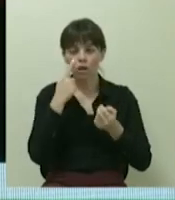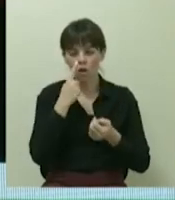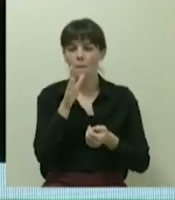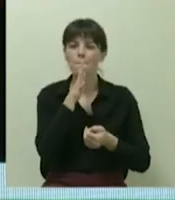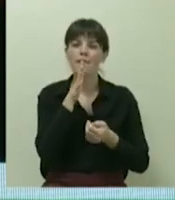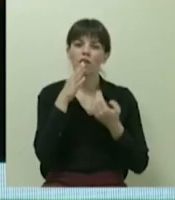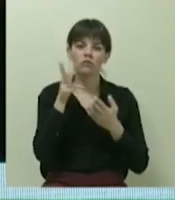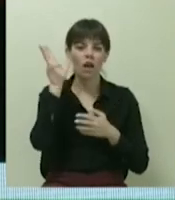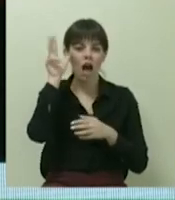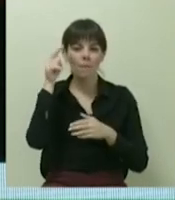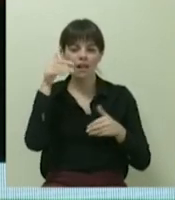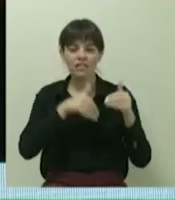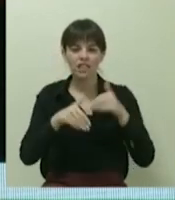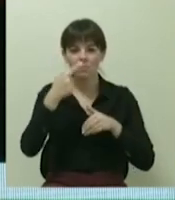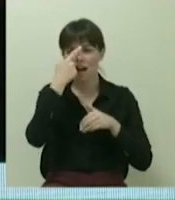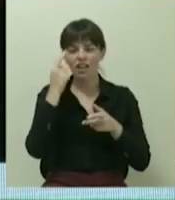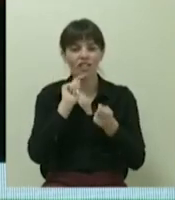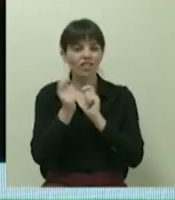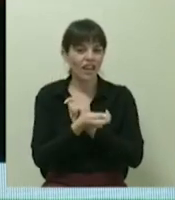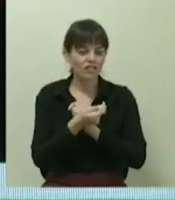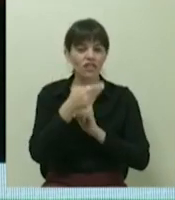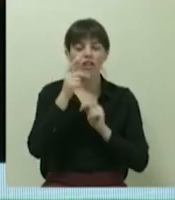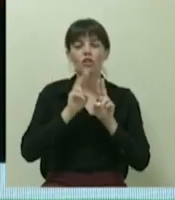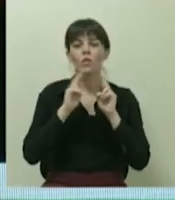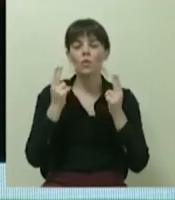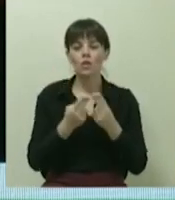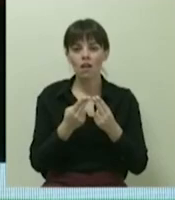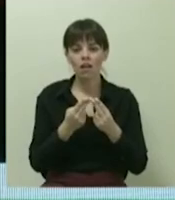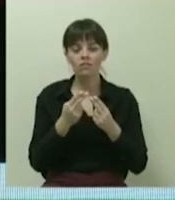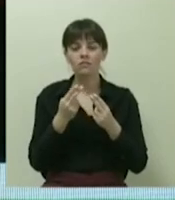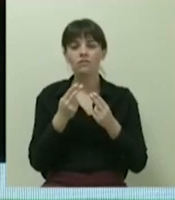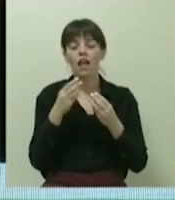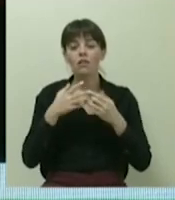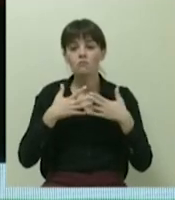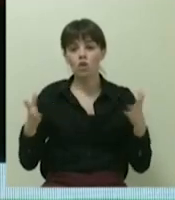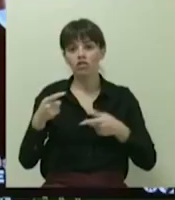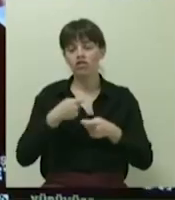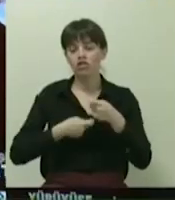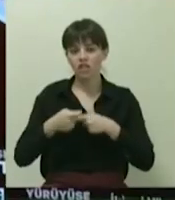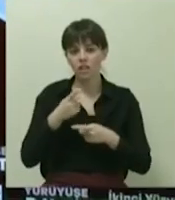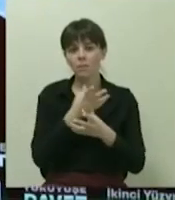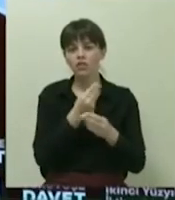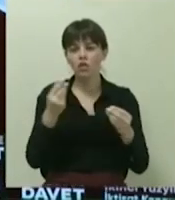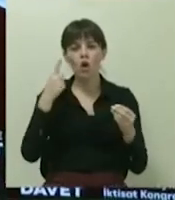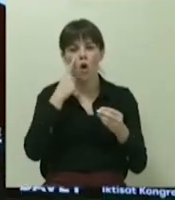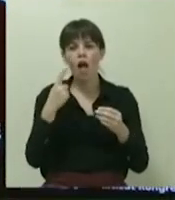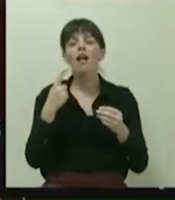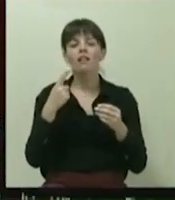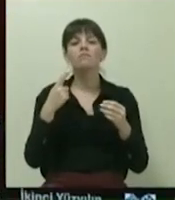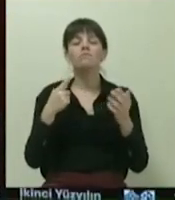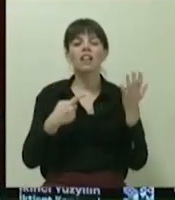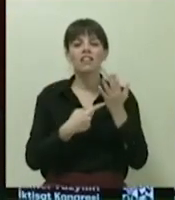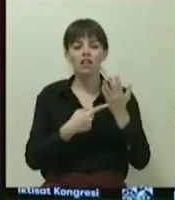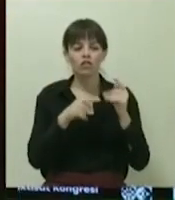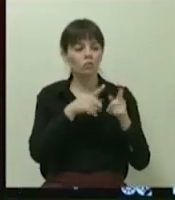biliyorsunuz. Amerikan seçimlerinin kaderini değiştiren dünyanın en büyük şirketi. Bir sürü teknoloji bunun başının altından